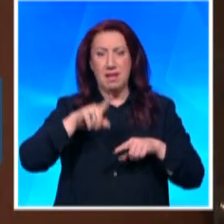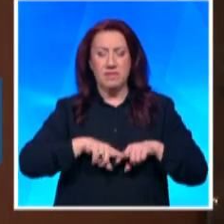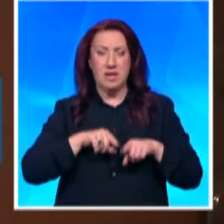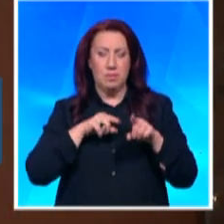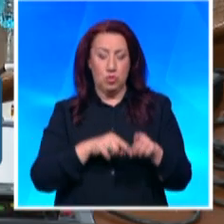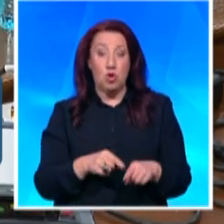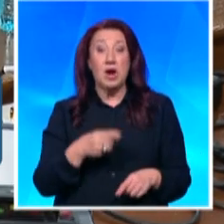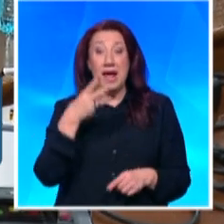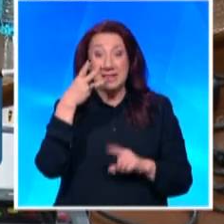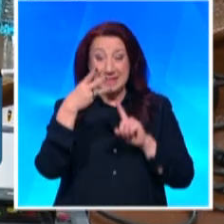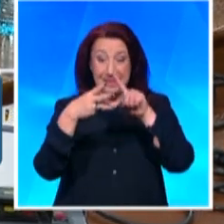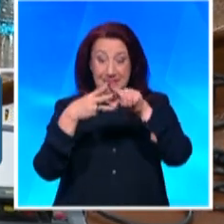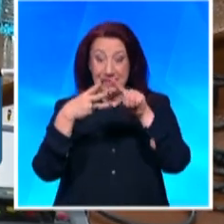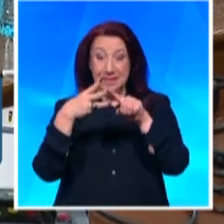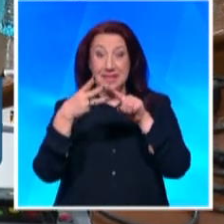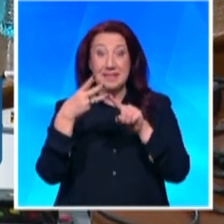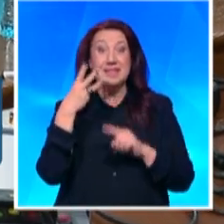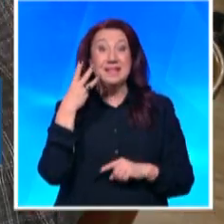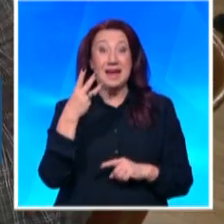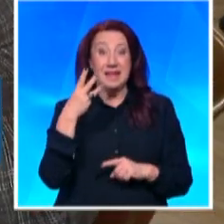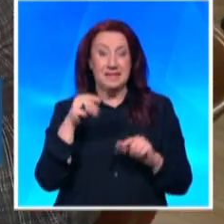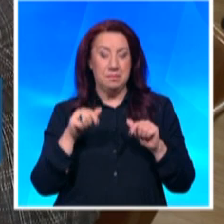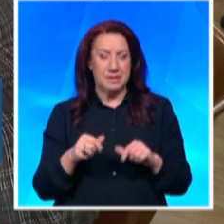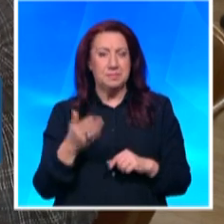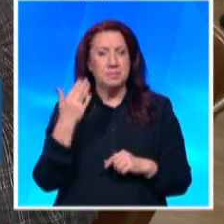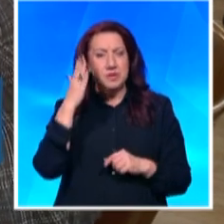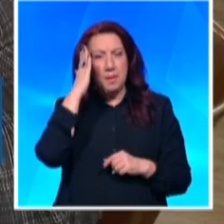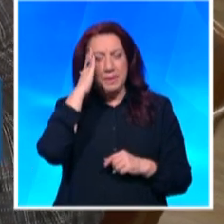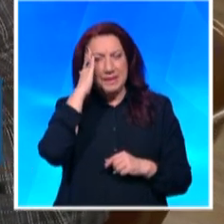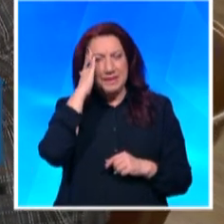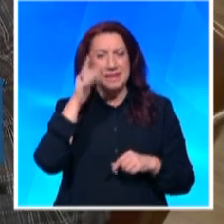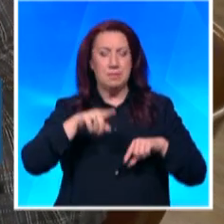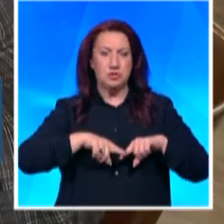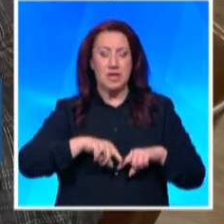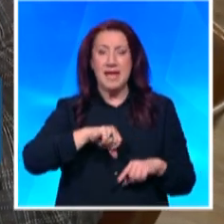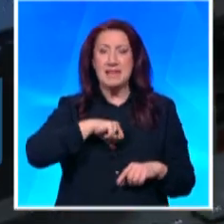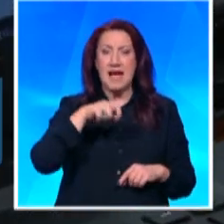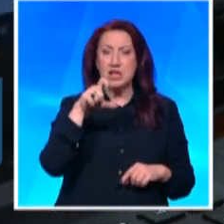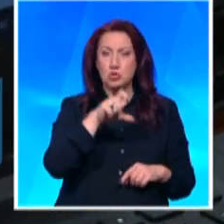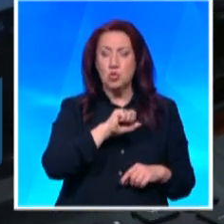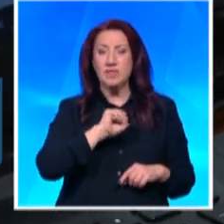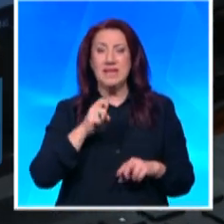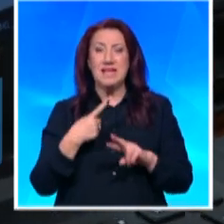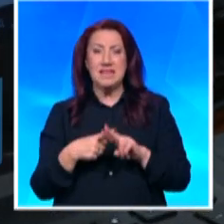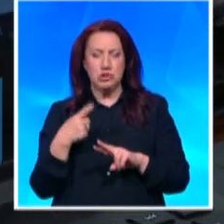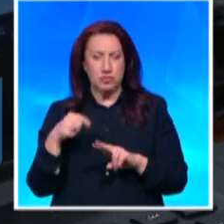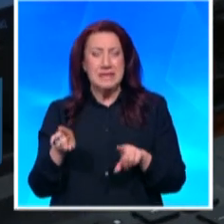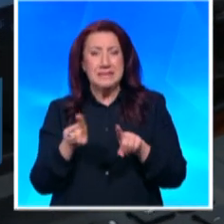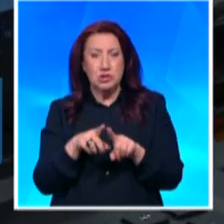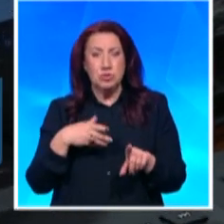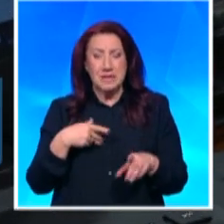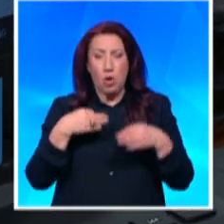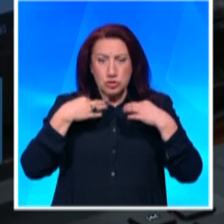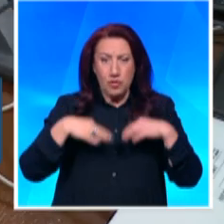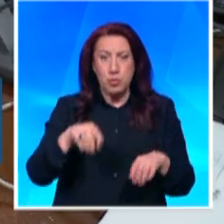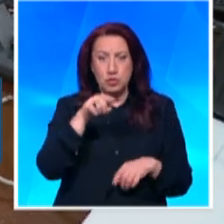за трети път. Бившите министри на правосъдието Янаки Стоилов и Надежда Йорданова също искаха освобождаването на Гешев от поста, но